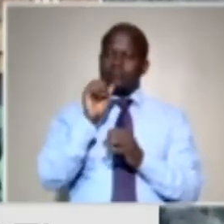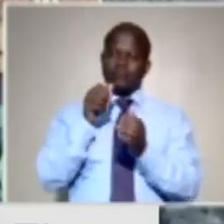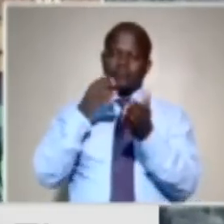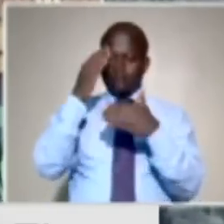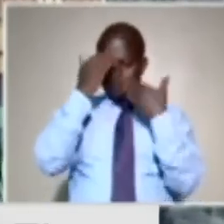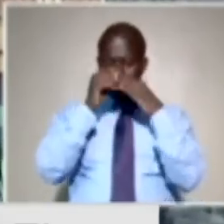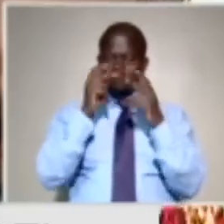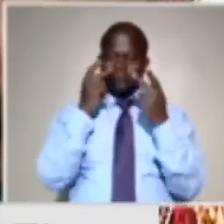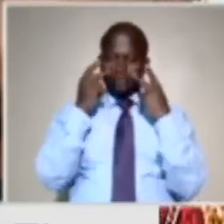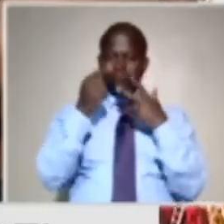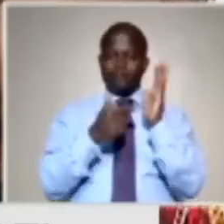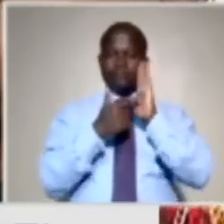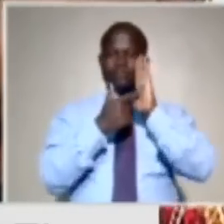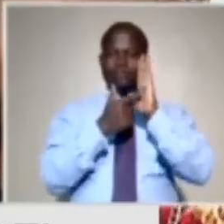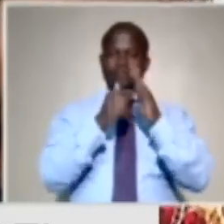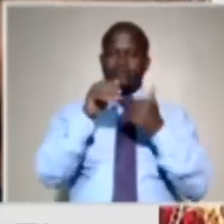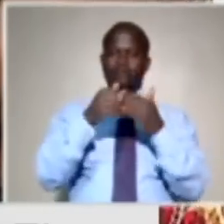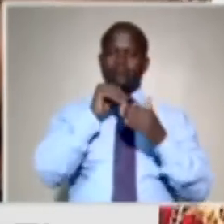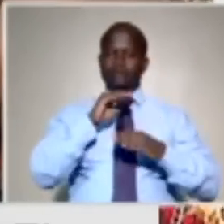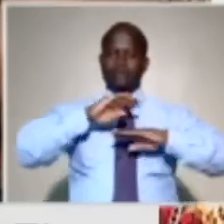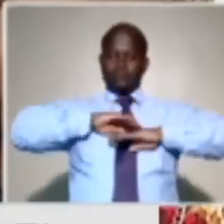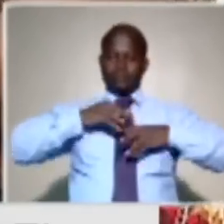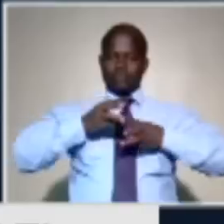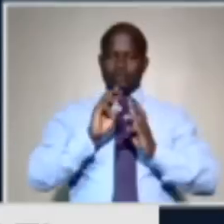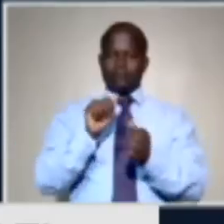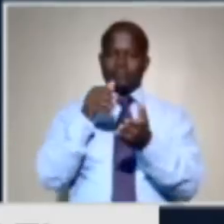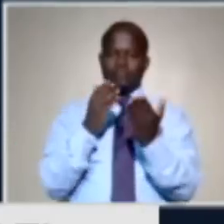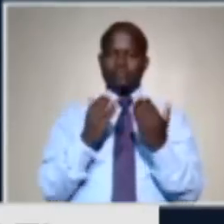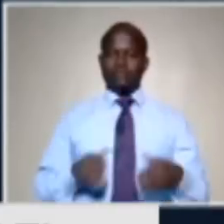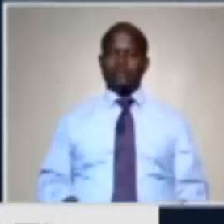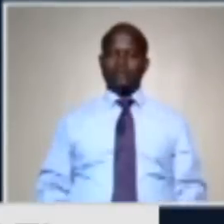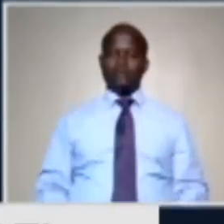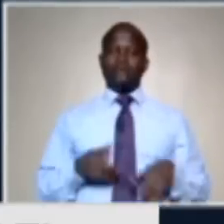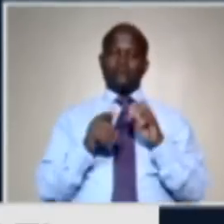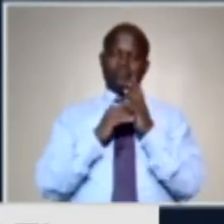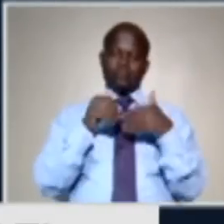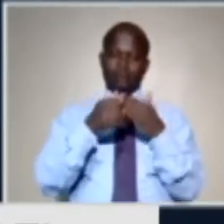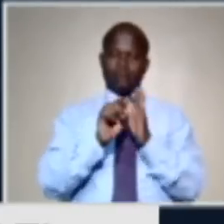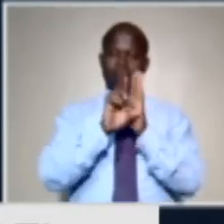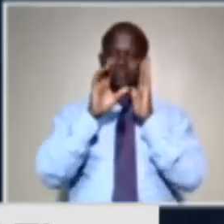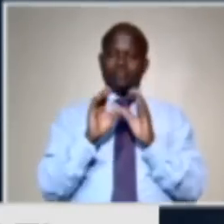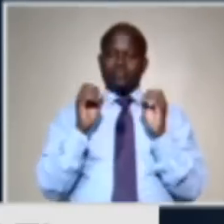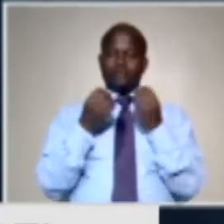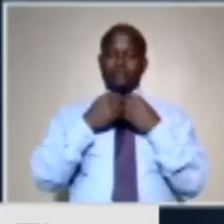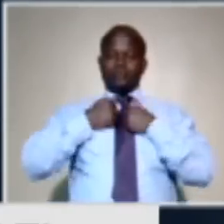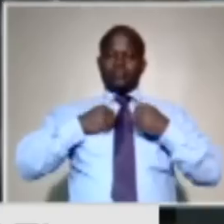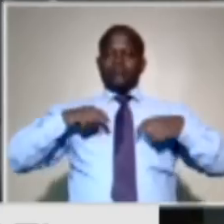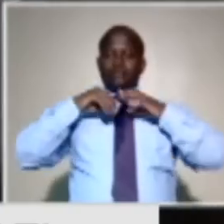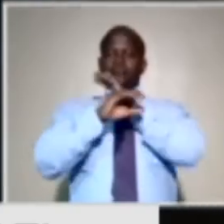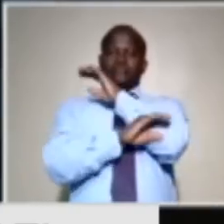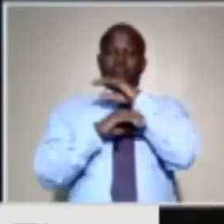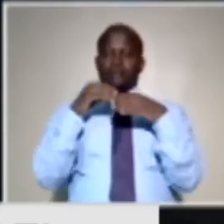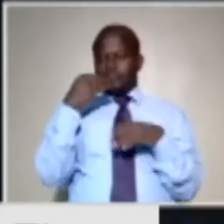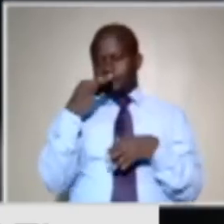kutazamukurikirana kuko ngo basanze ibimenyetso bimushinja bidahagije ku buryo yakurikiranwa. Gusa umunyamategeko w'umuryango w'Abanyarwanda baba mu gihugu